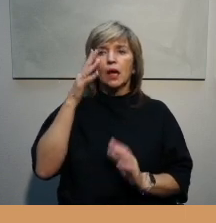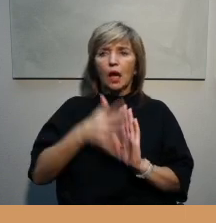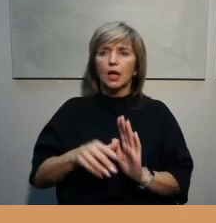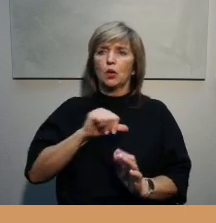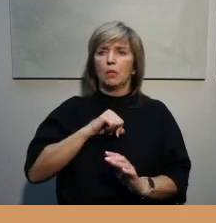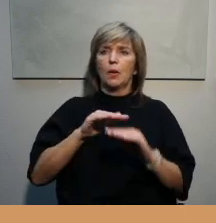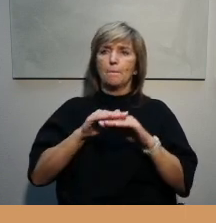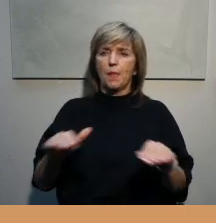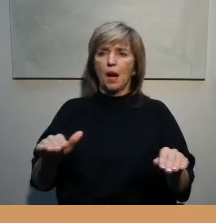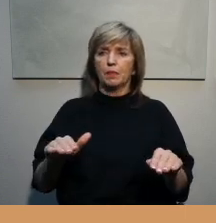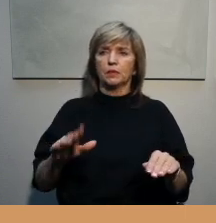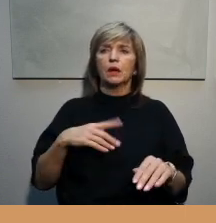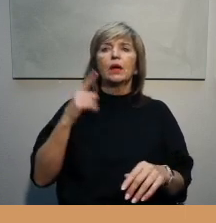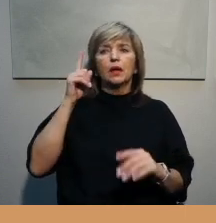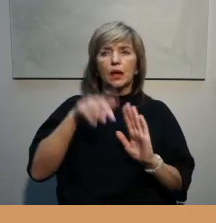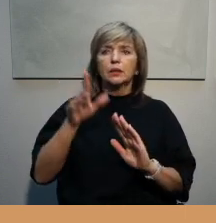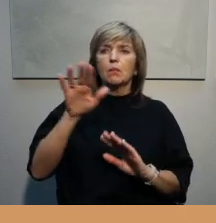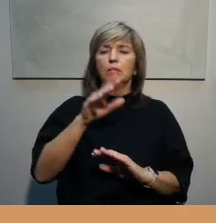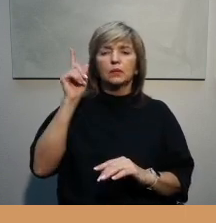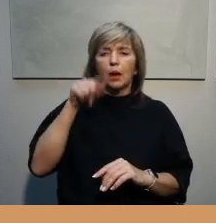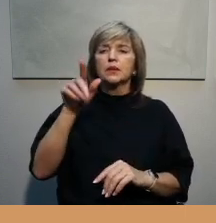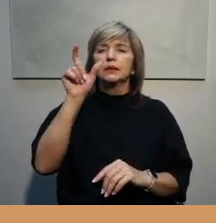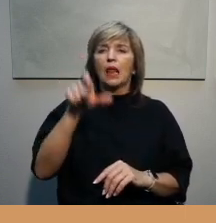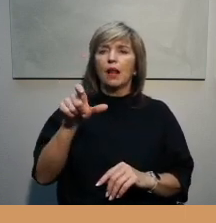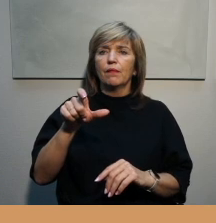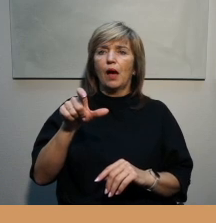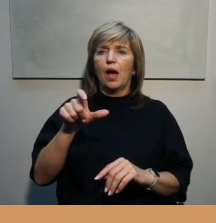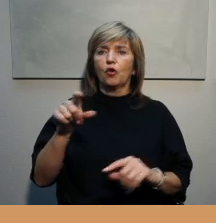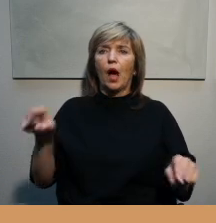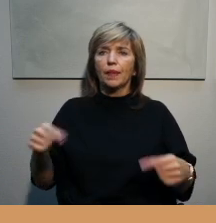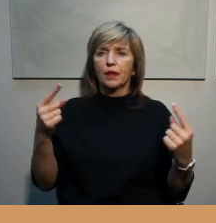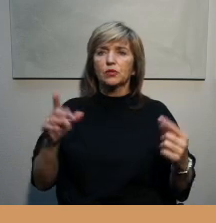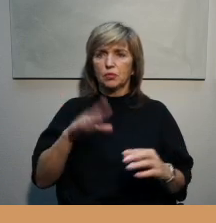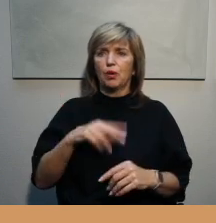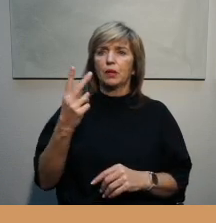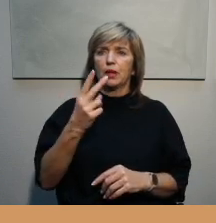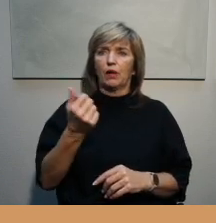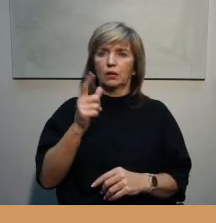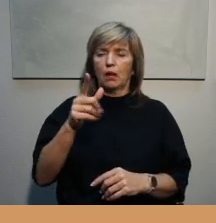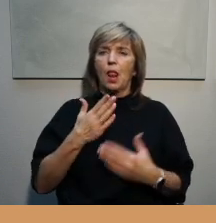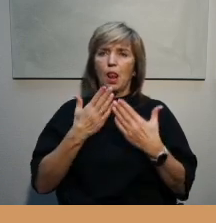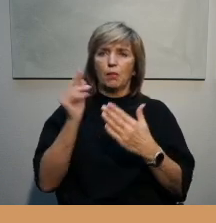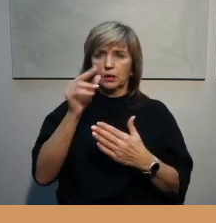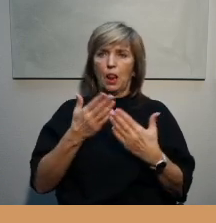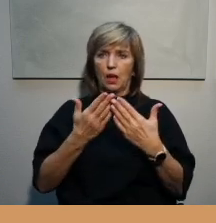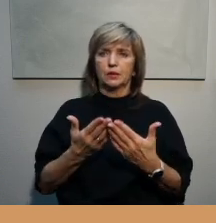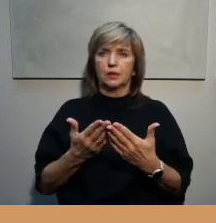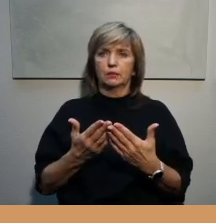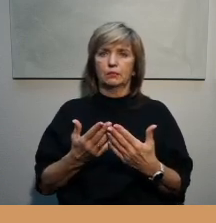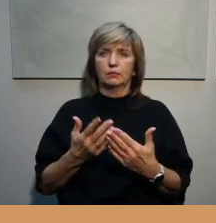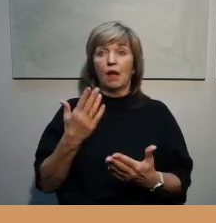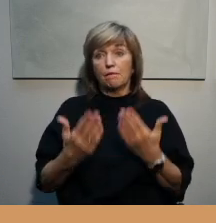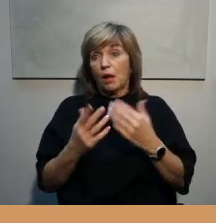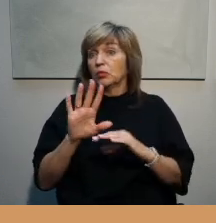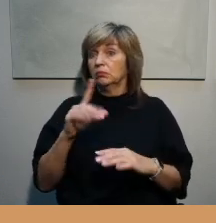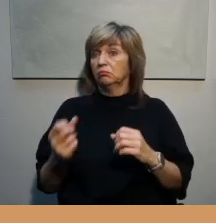paši pamati un jāpārzina cilvēka attīstība. Mēs varam mēģināt 2-gadniekam iemācīt lasīt. Varbūt kādam